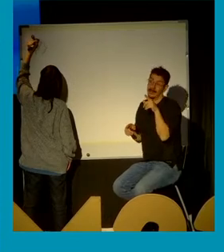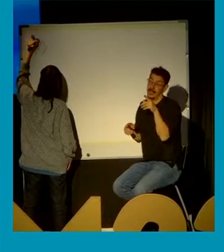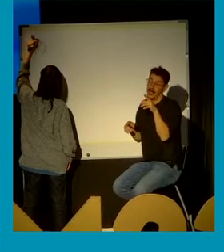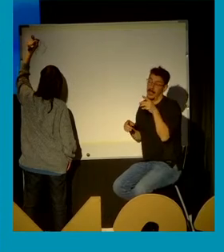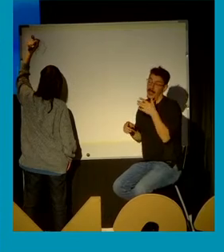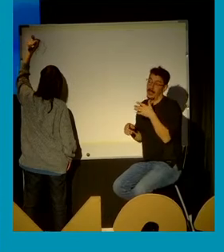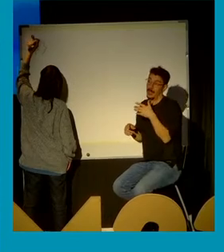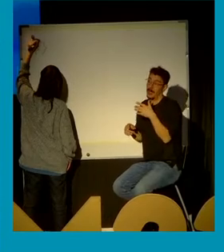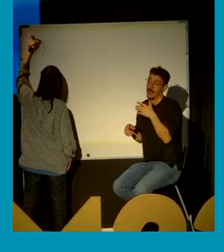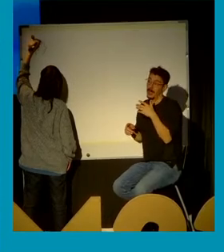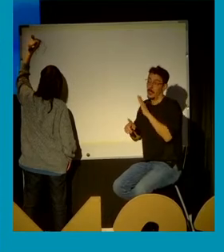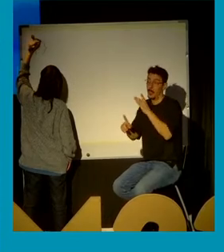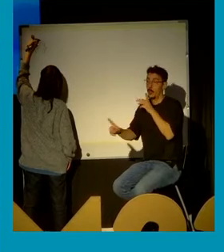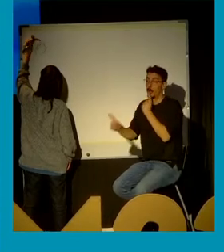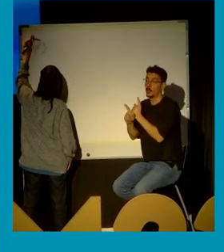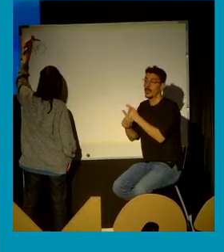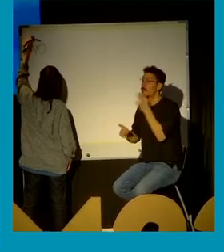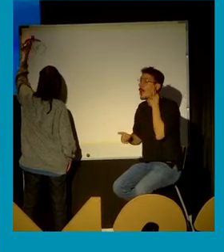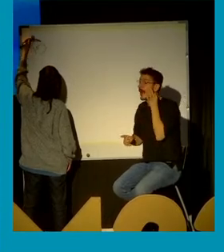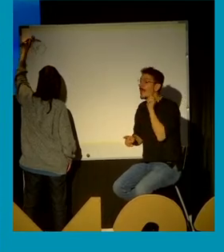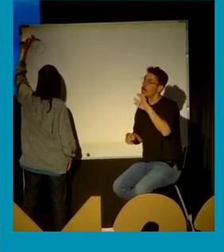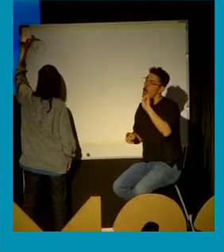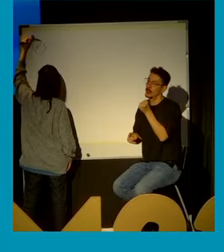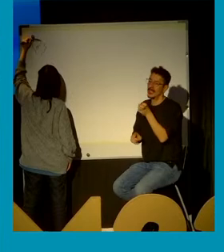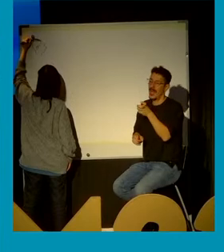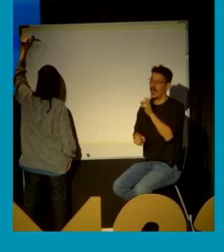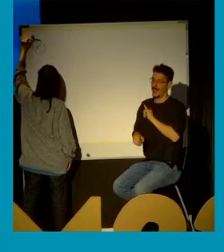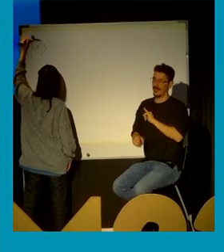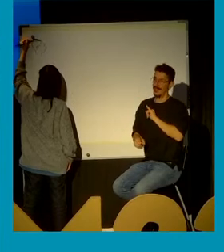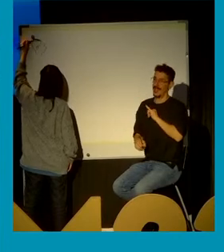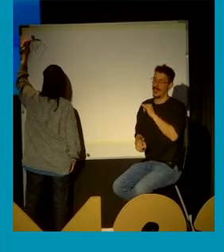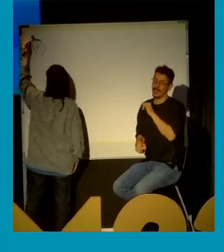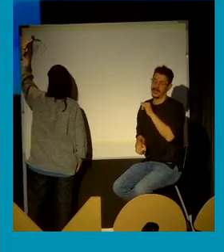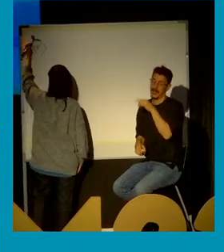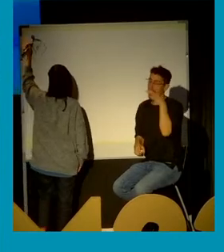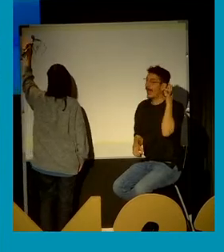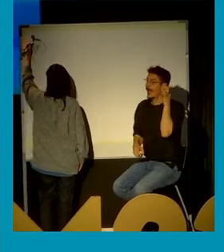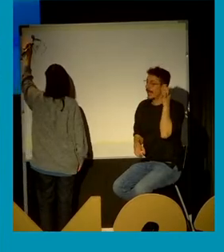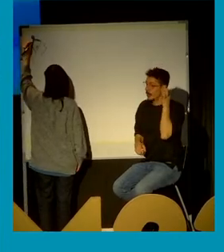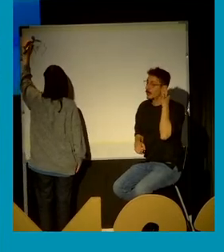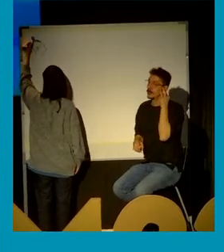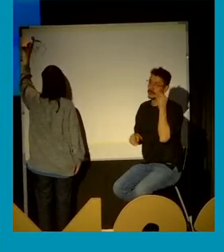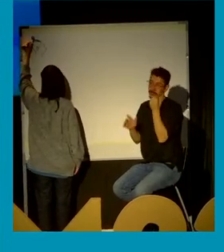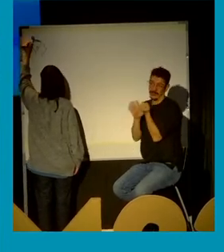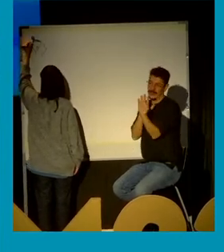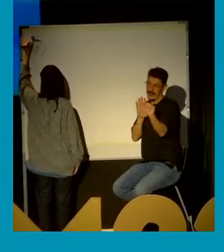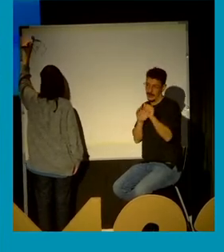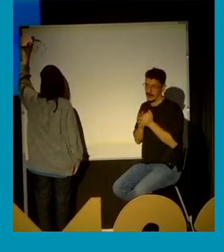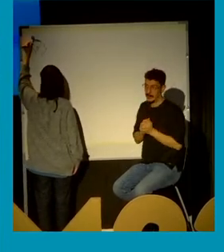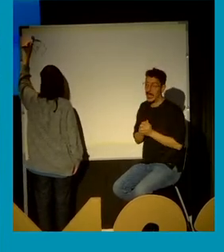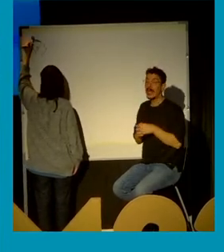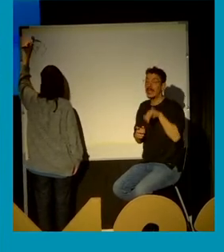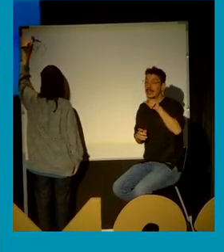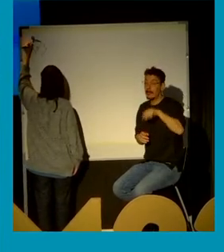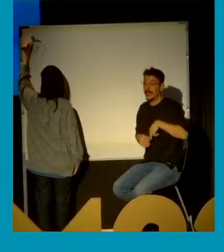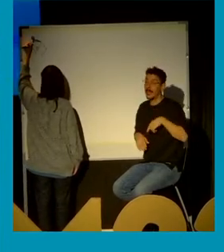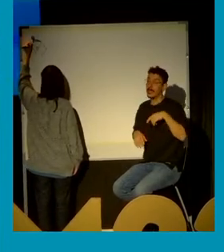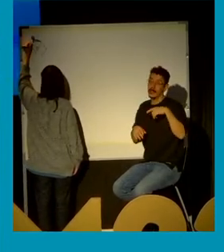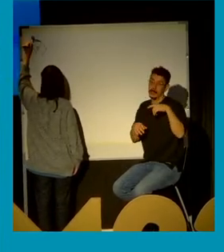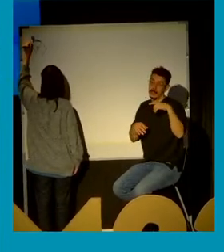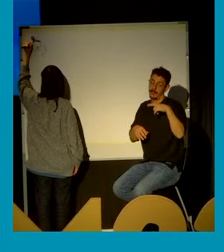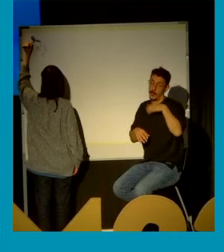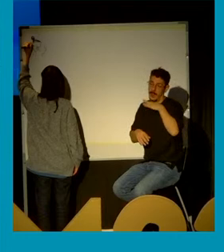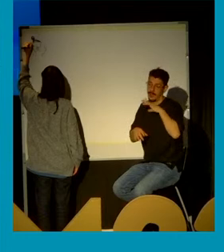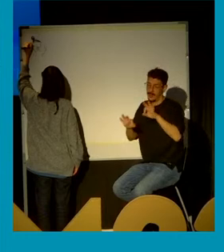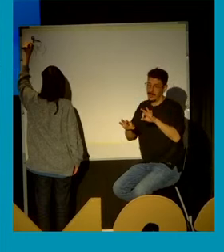hegemòniques. És el fet suprem, són el fet suprem de la cultura patriarcal i colonial, també ens han vingut a dir moltes